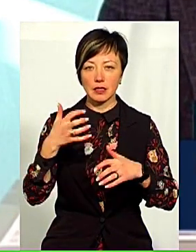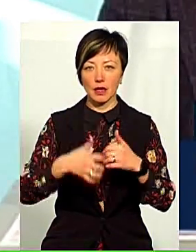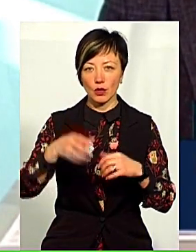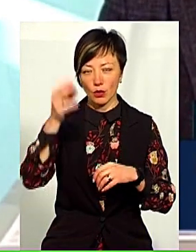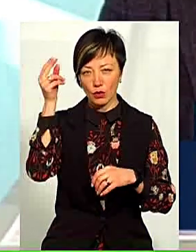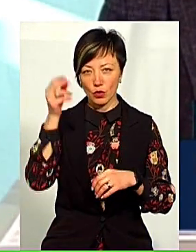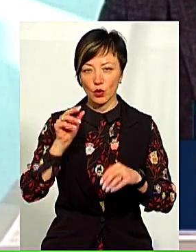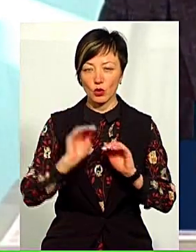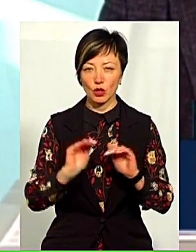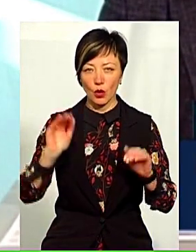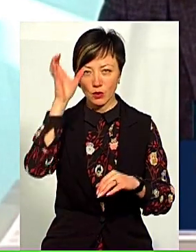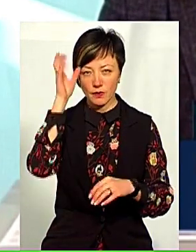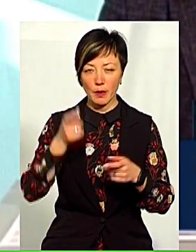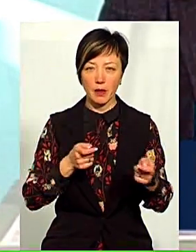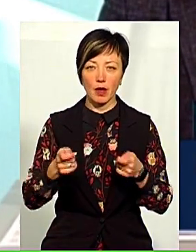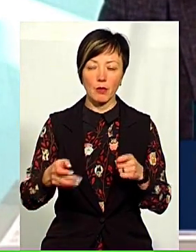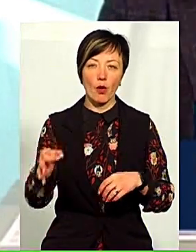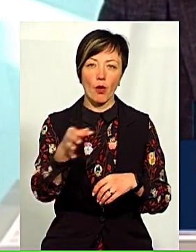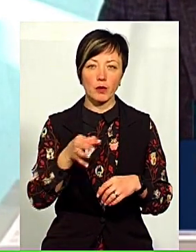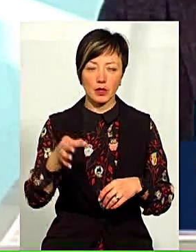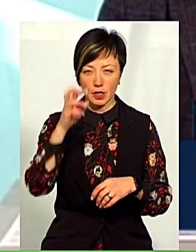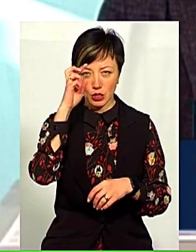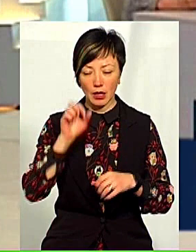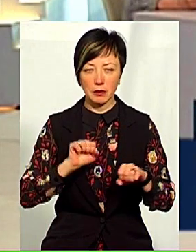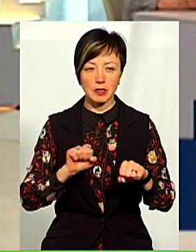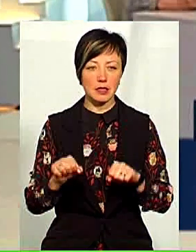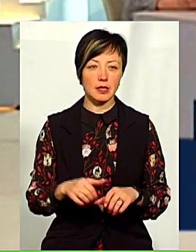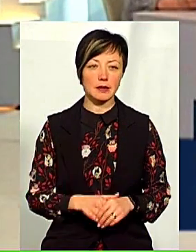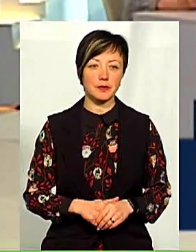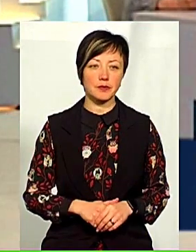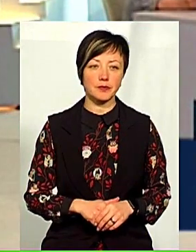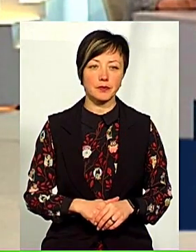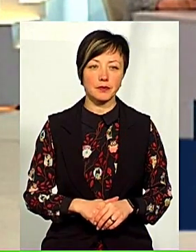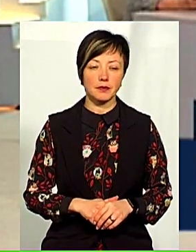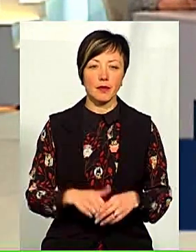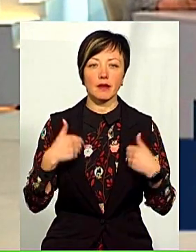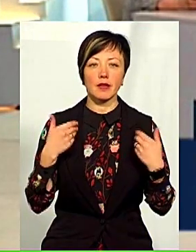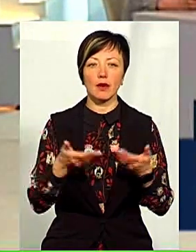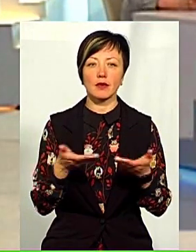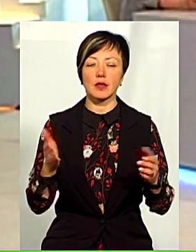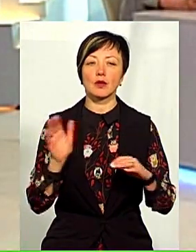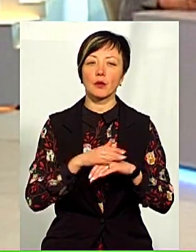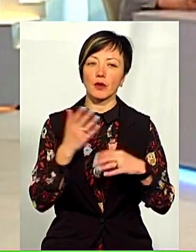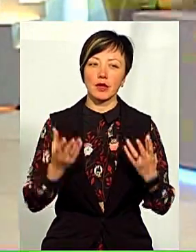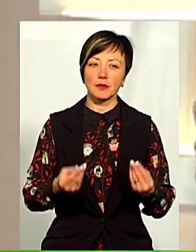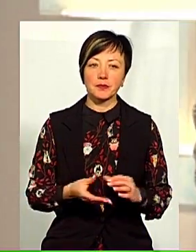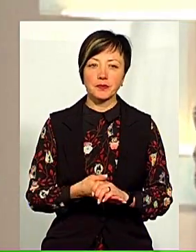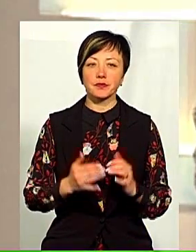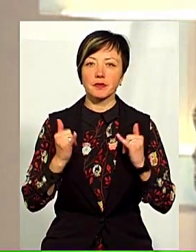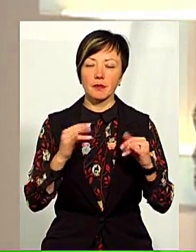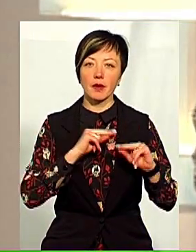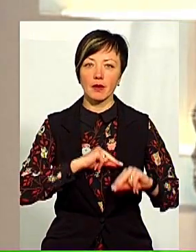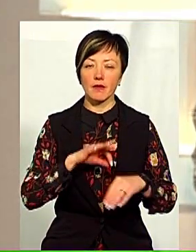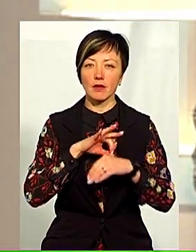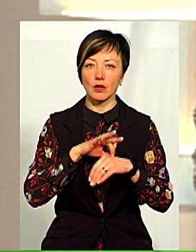освіти Департаменту освіти і науки Хмельницької обласної державної адміністрації. Вітаю вас. Доброго дня. У студії для вас